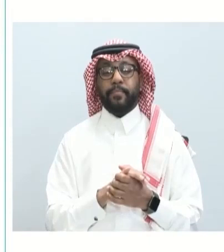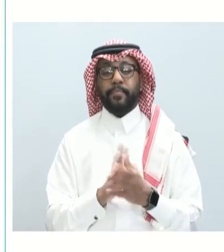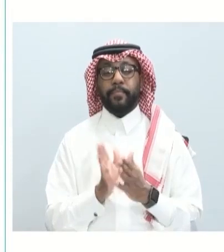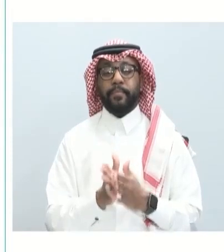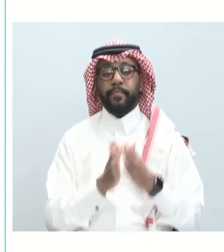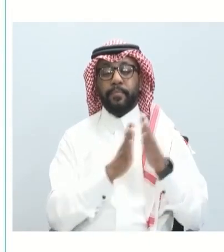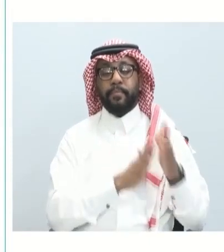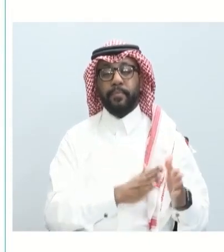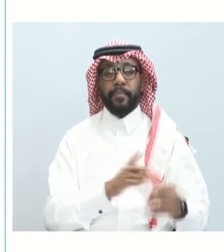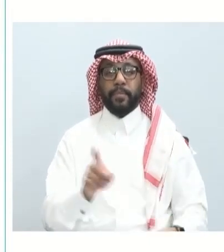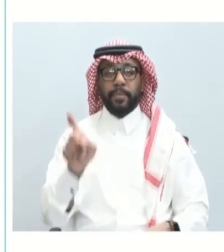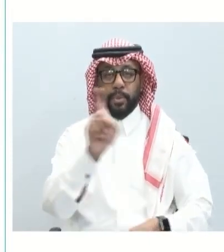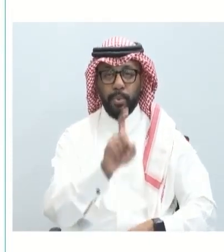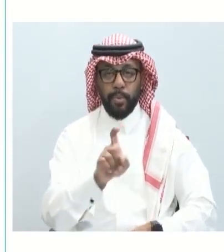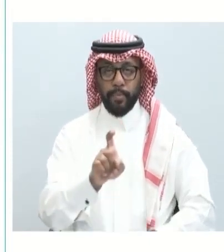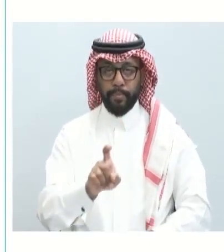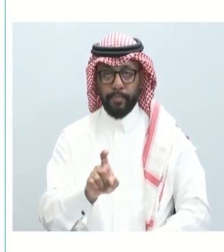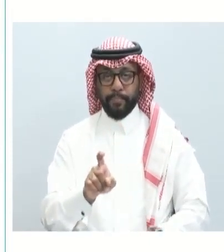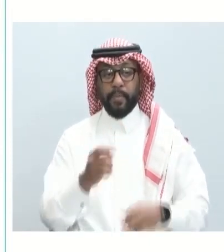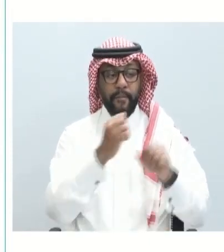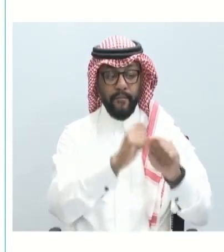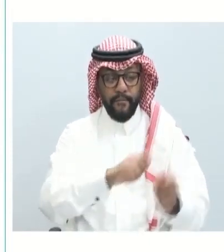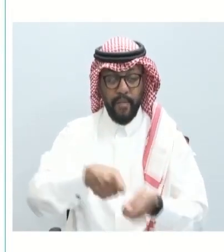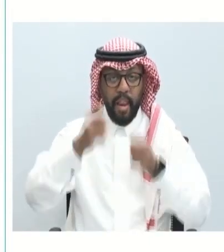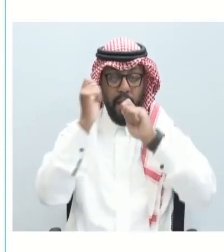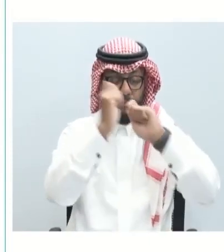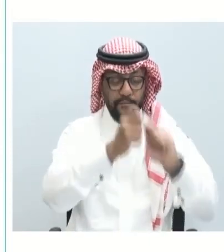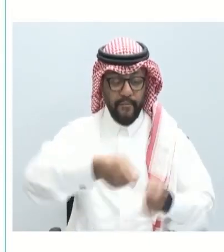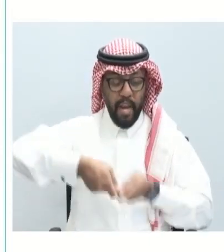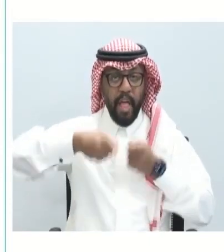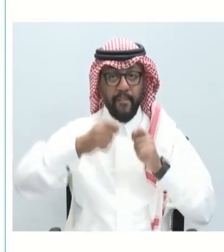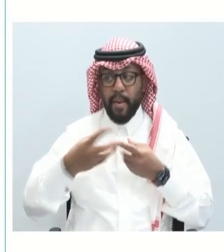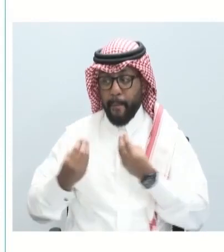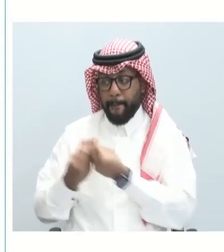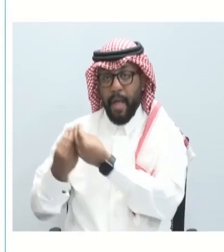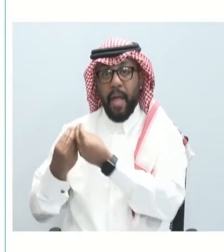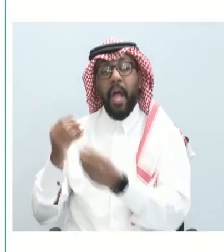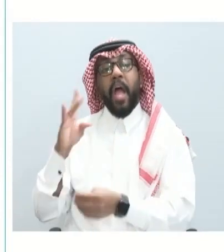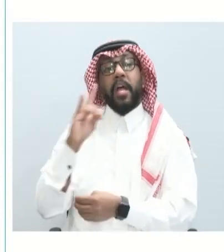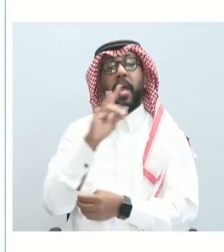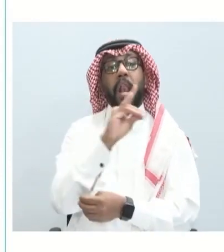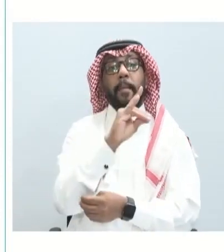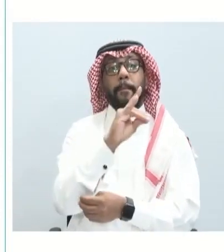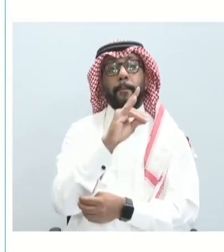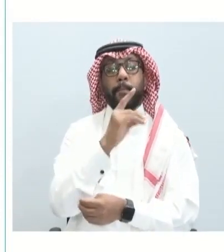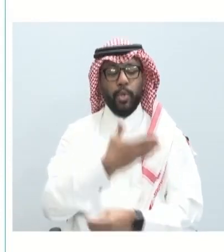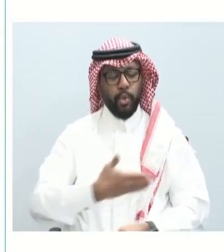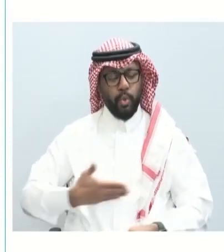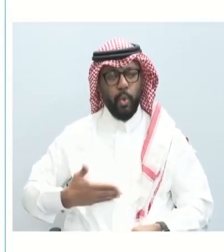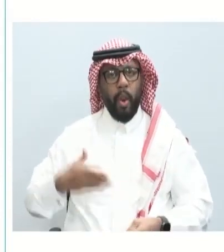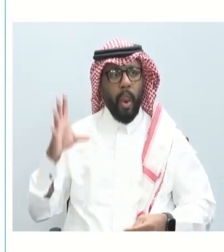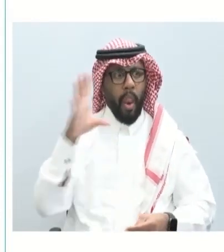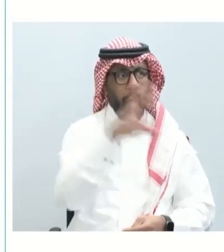الان لدينا سؤال اخر اراد فلاح معه كلب جائع مفترس وخروف